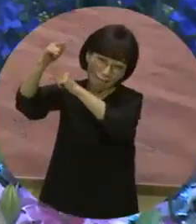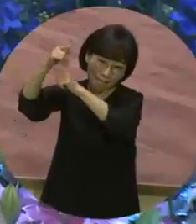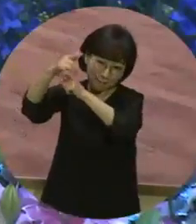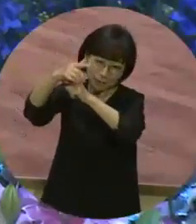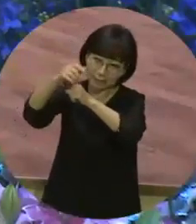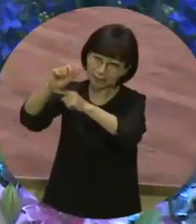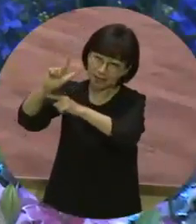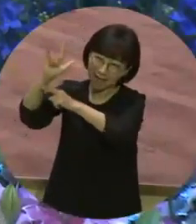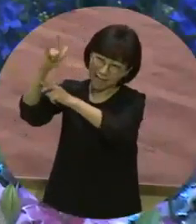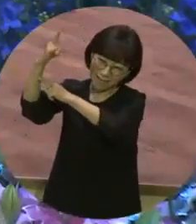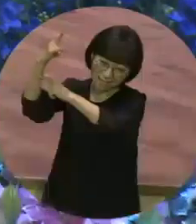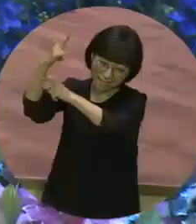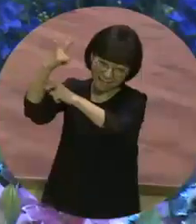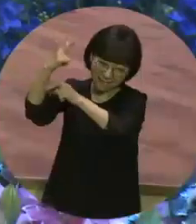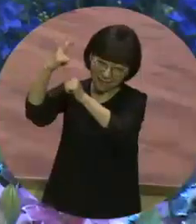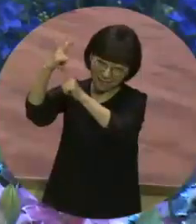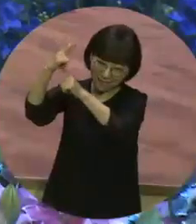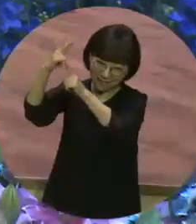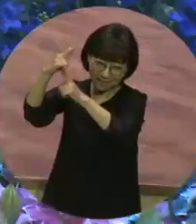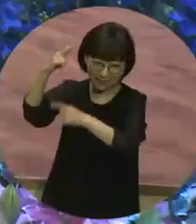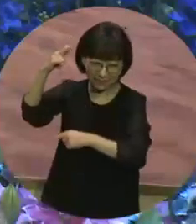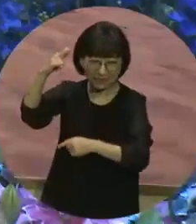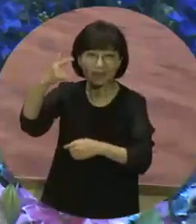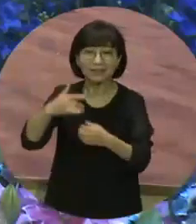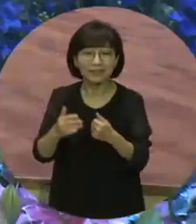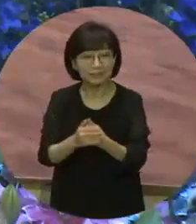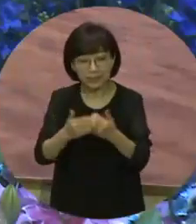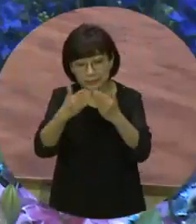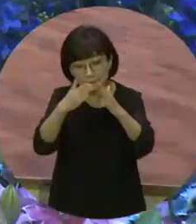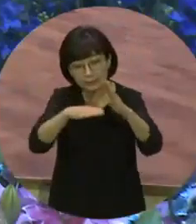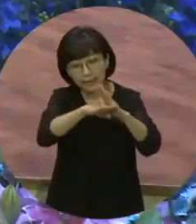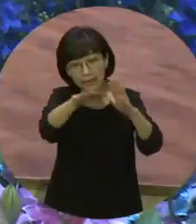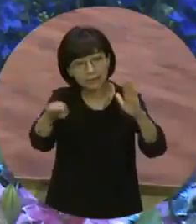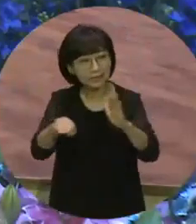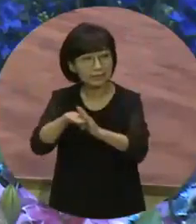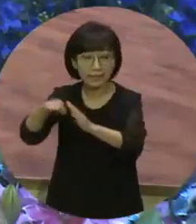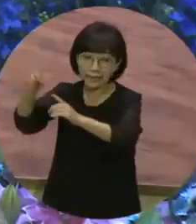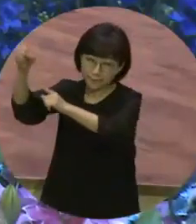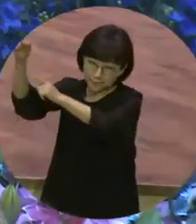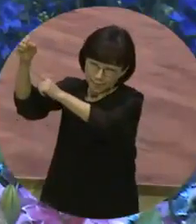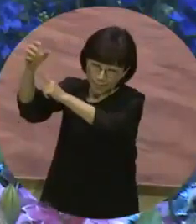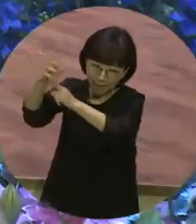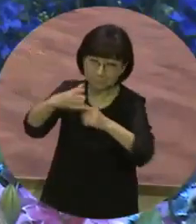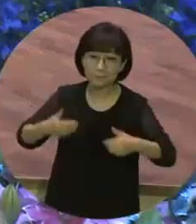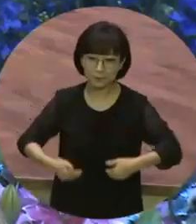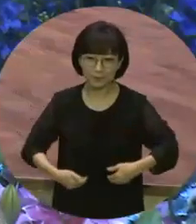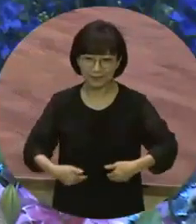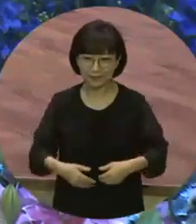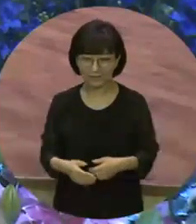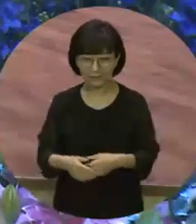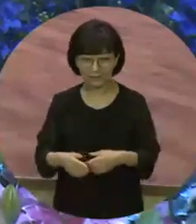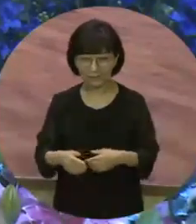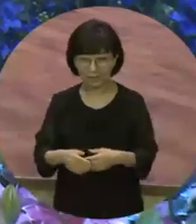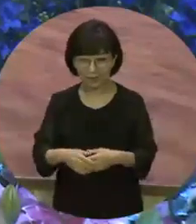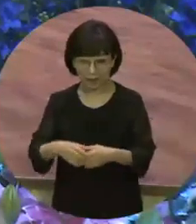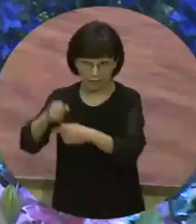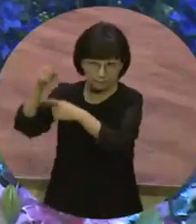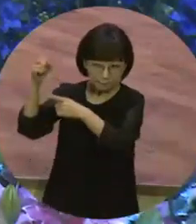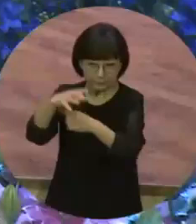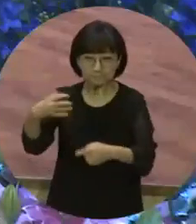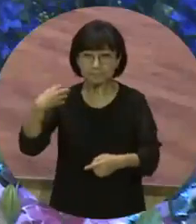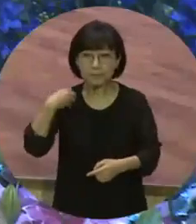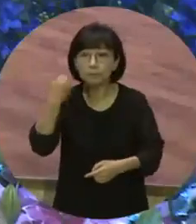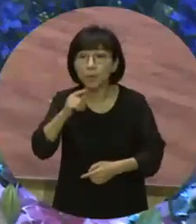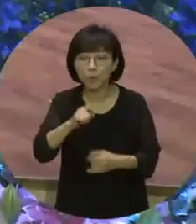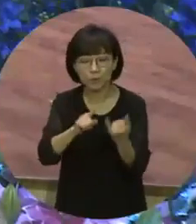그러니까 제대로 빛을 발해야 하는 가정이 이게 아내가 이 빛이. 아내의